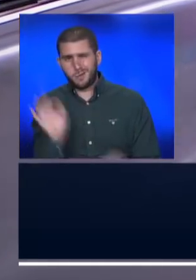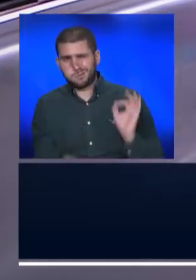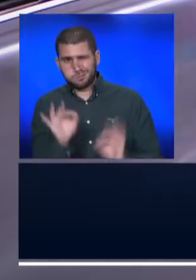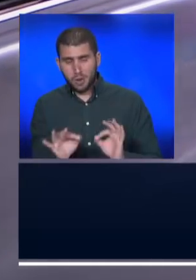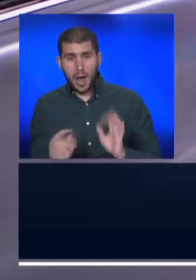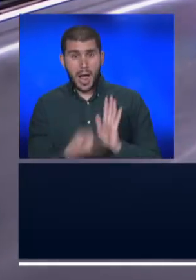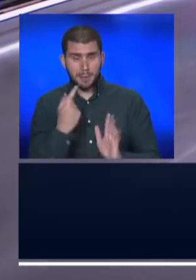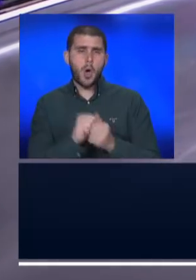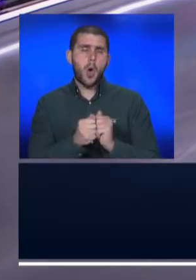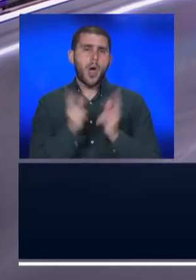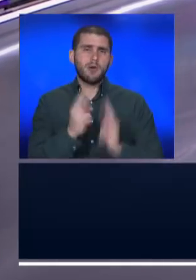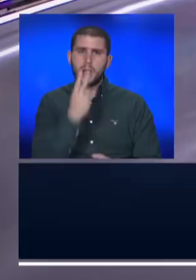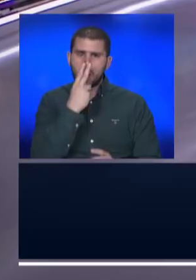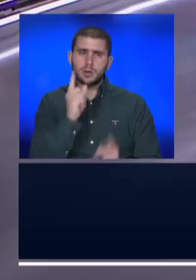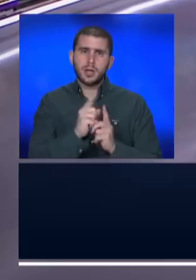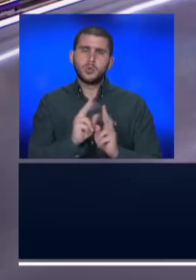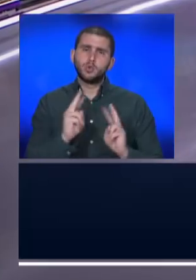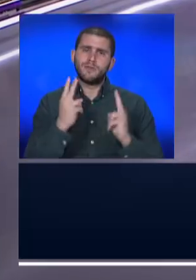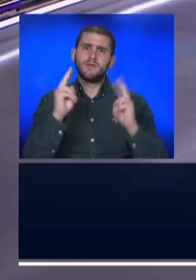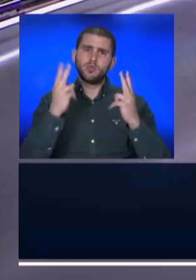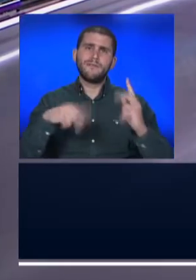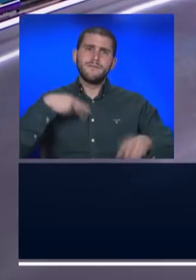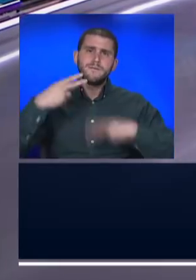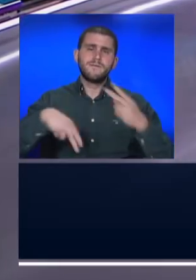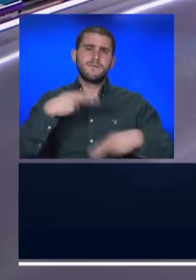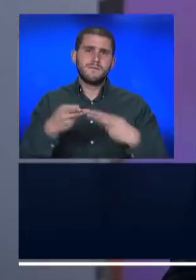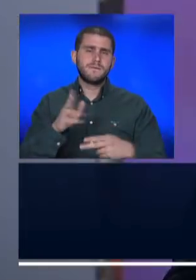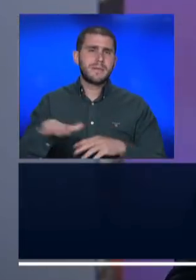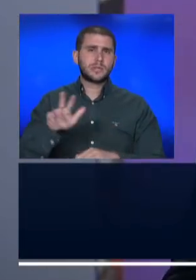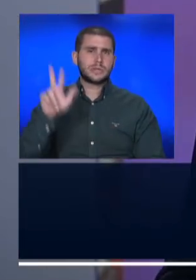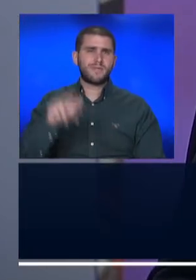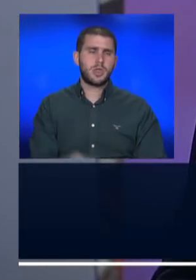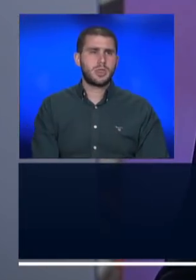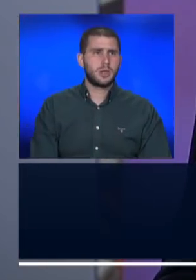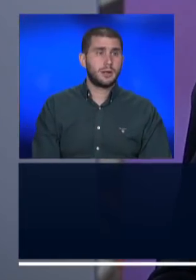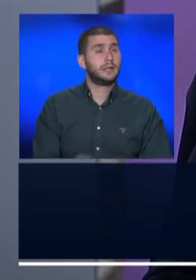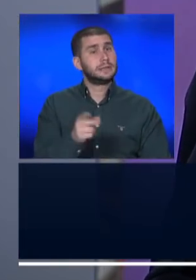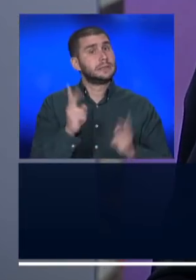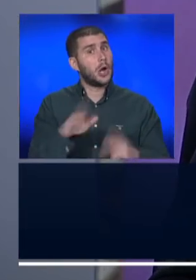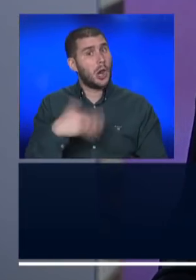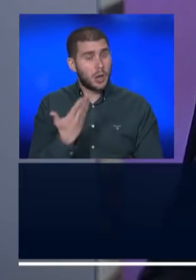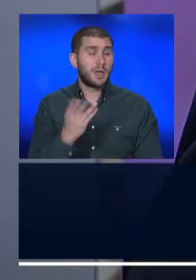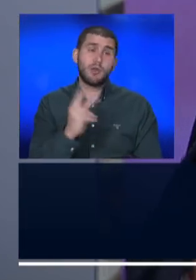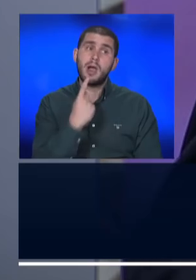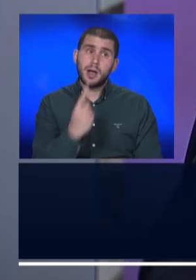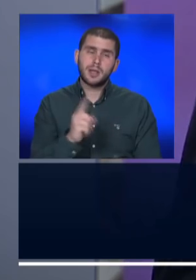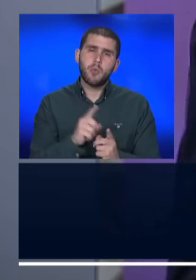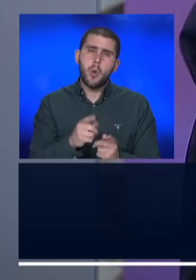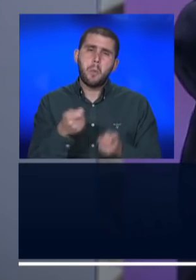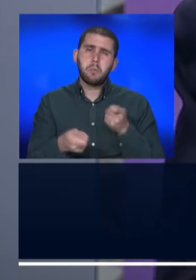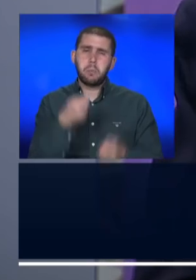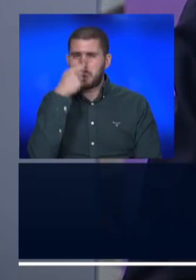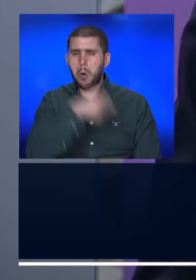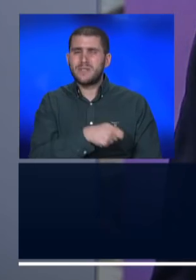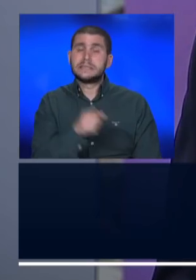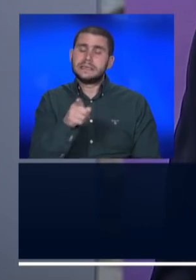כאן איתותים חוזרים ונשנים משם? זה יכול להיות, אפשר לקרוא לזה פרובוקציה, אבל אפשר לקרוא לזה הזדהות, ואולי